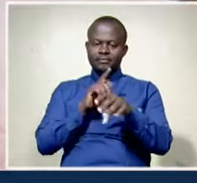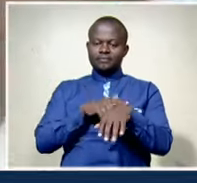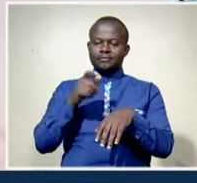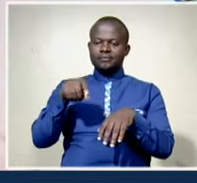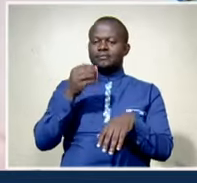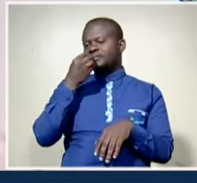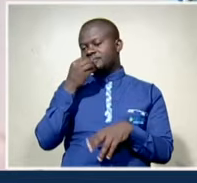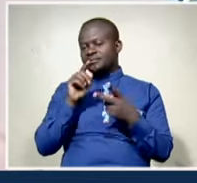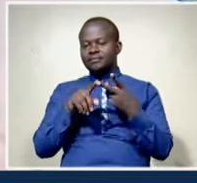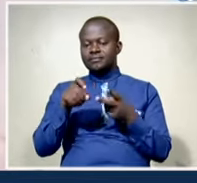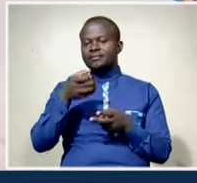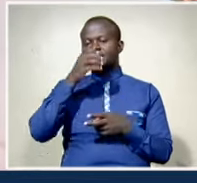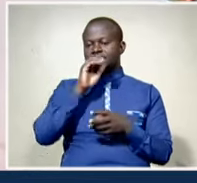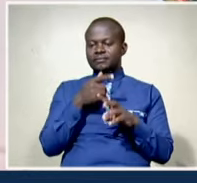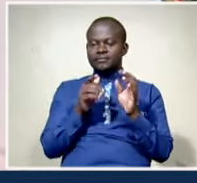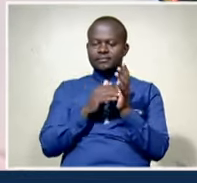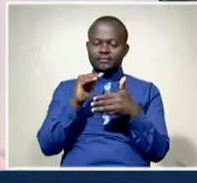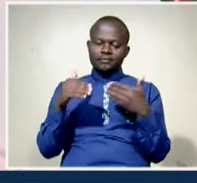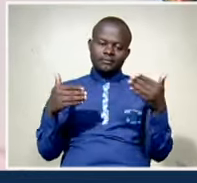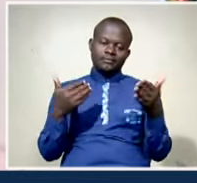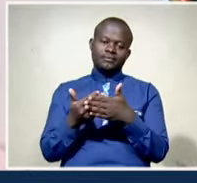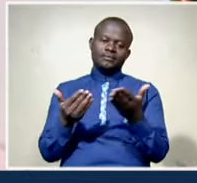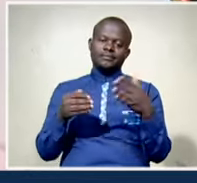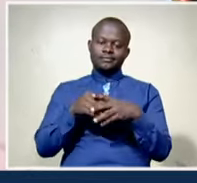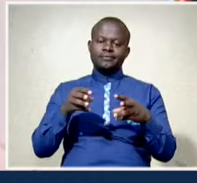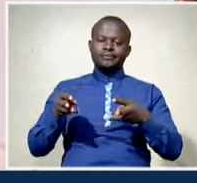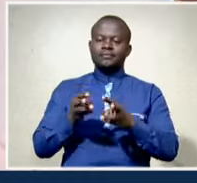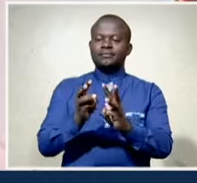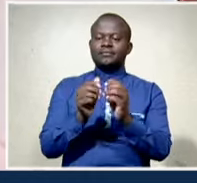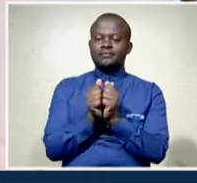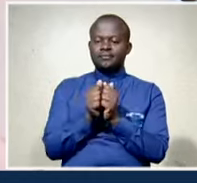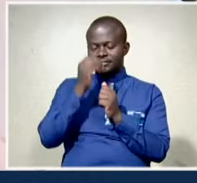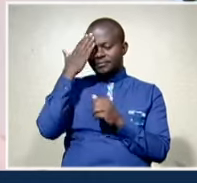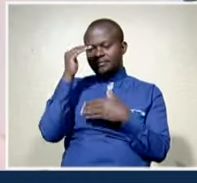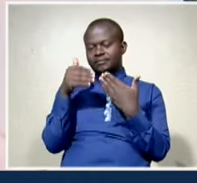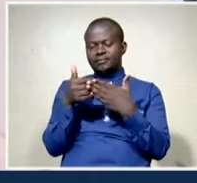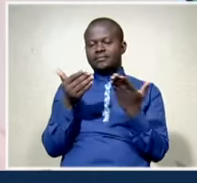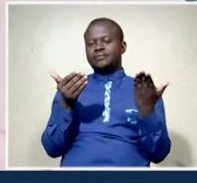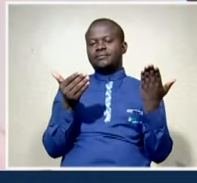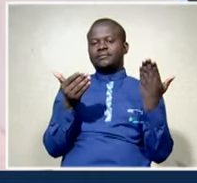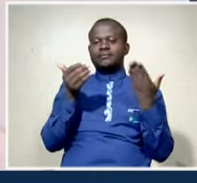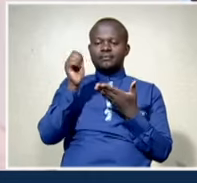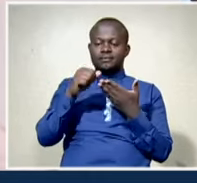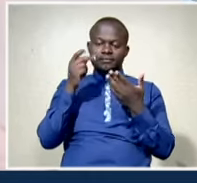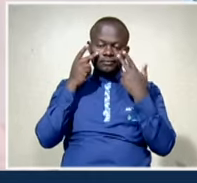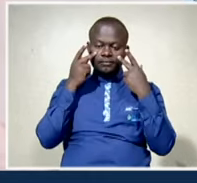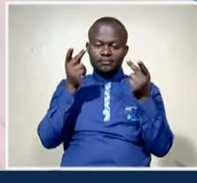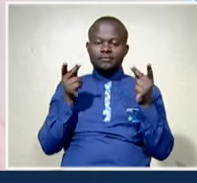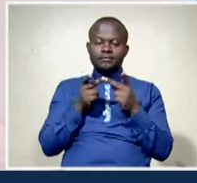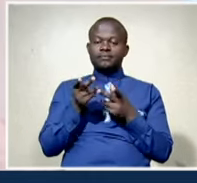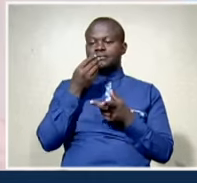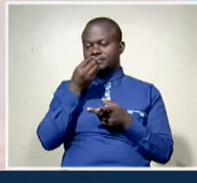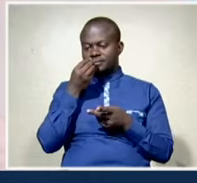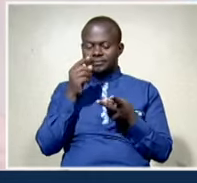icyo kurya bakeneye icyo kunywa ibyo nabyo mu buryo bwo kugira ngo babashe kubonaho